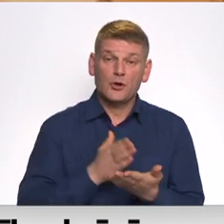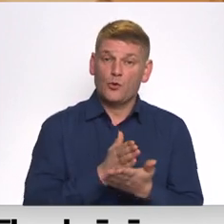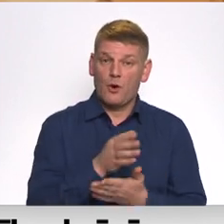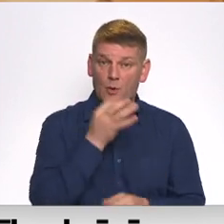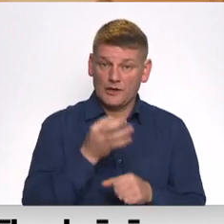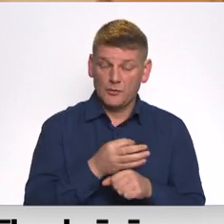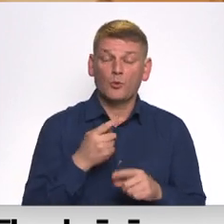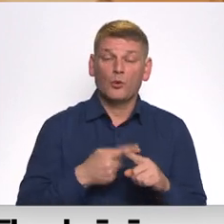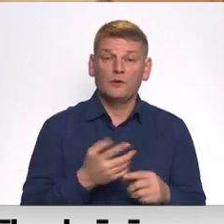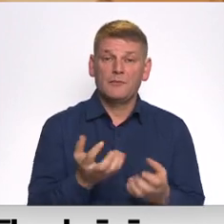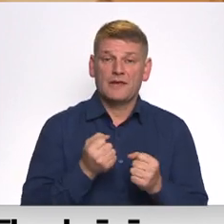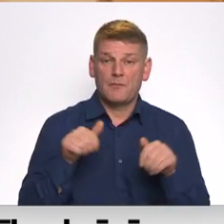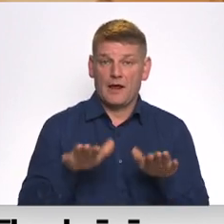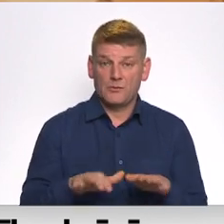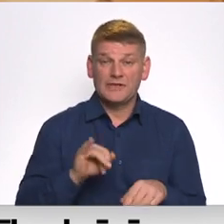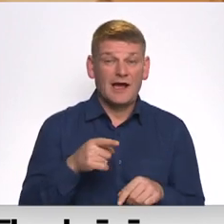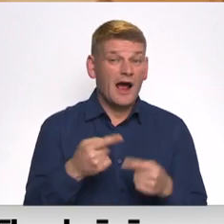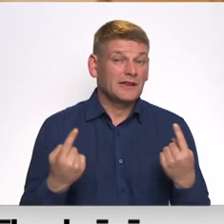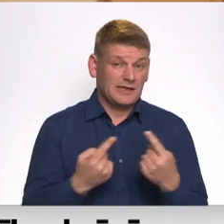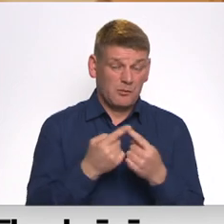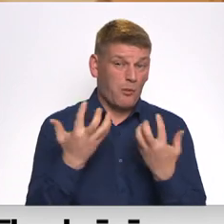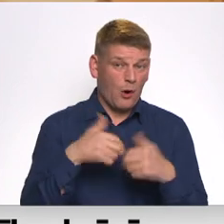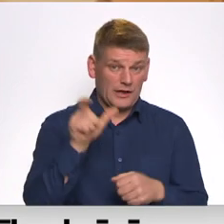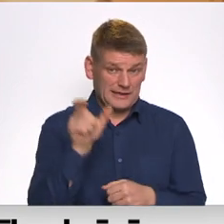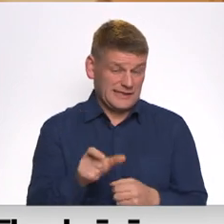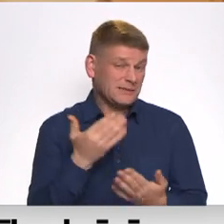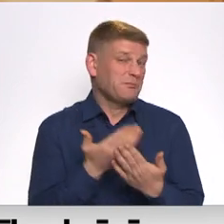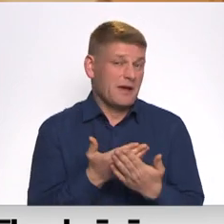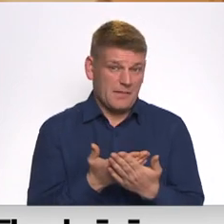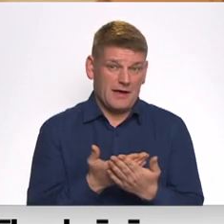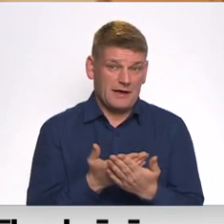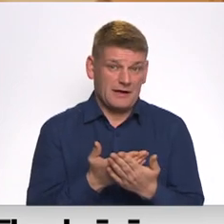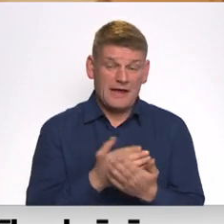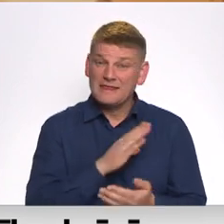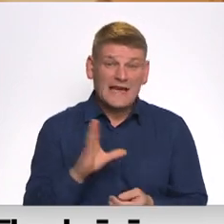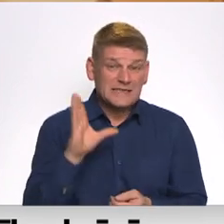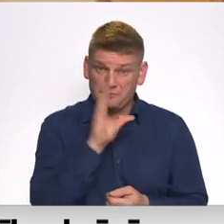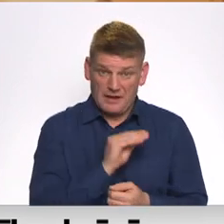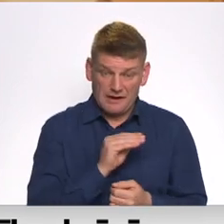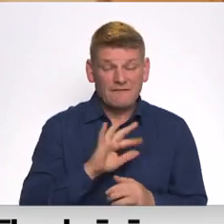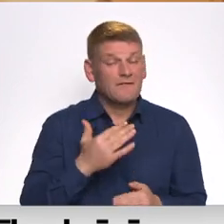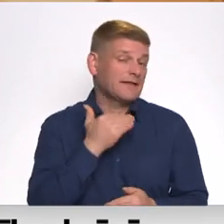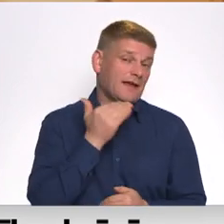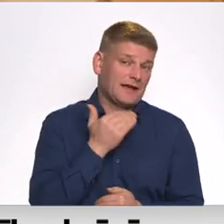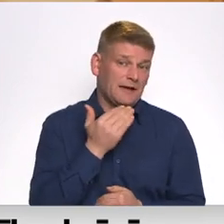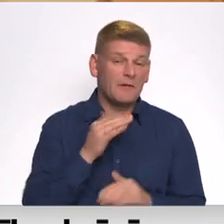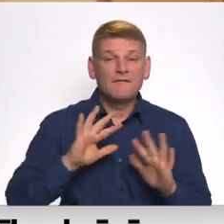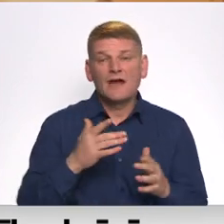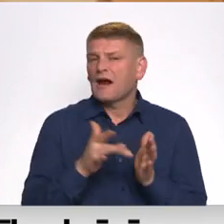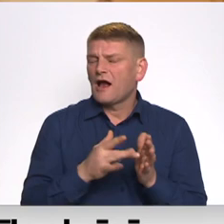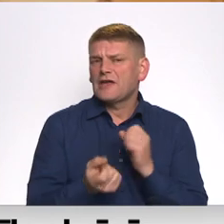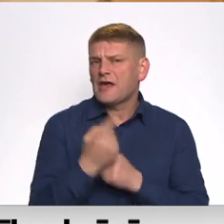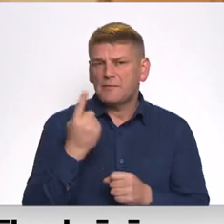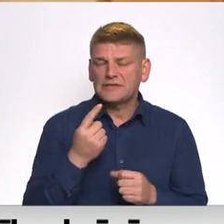un pieņem lēmumus. Un ja attiecīgais politiķis, piemēram, nespēj vai negrib vai kaut kādu iemeslu dēļ